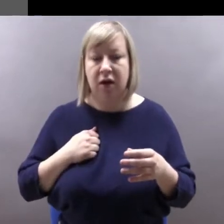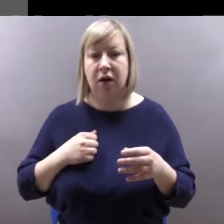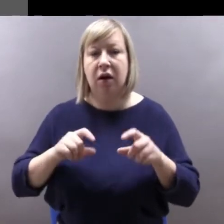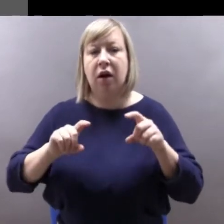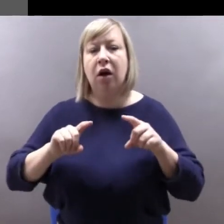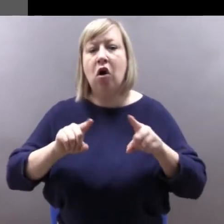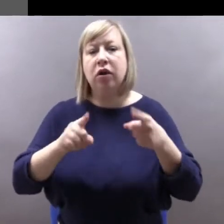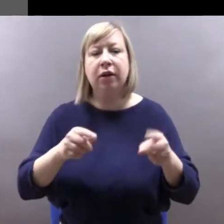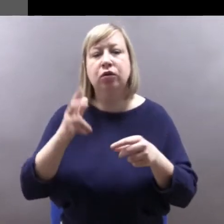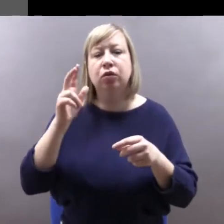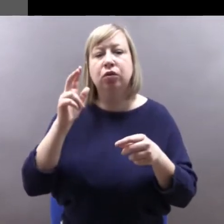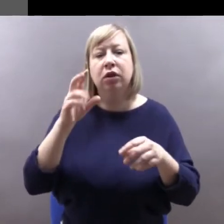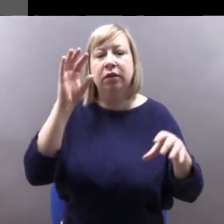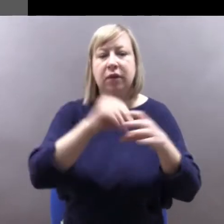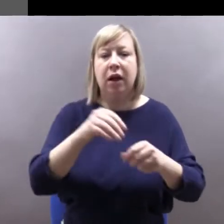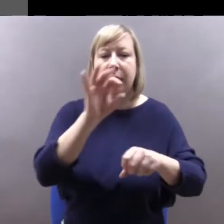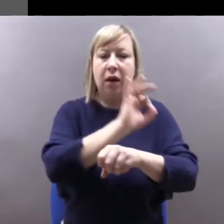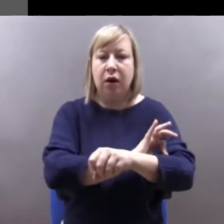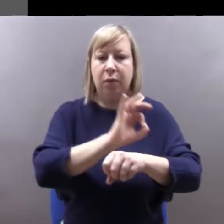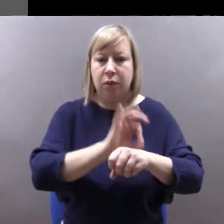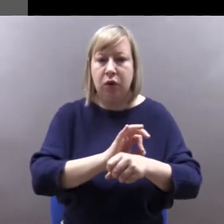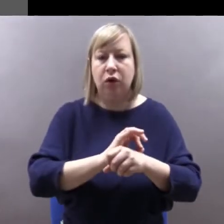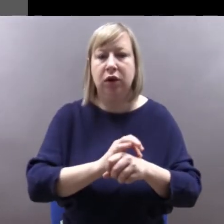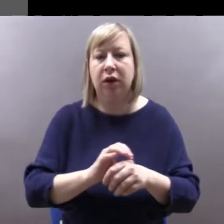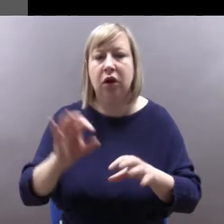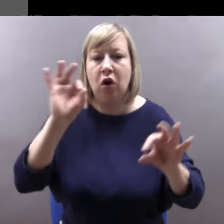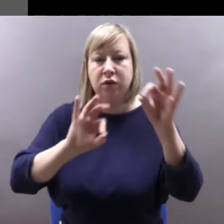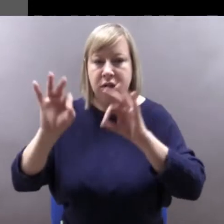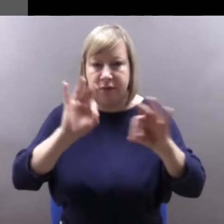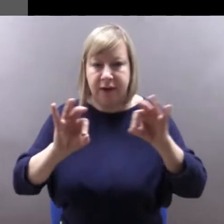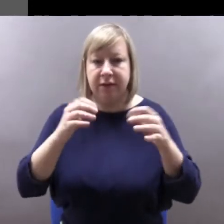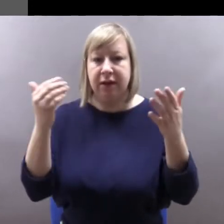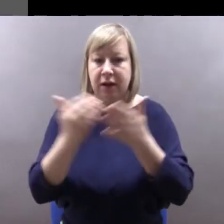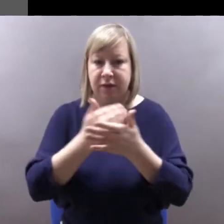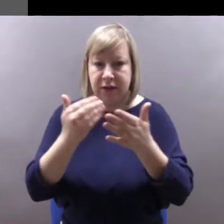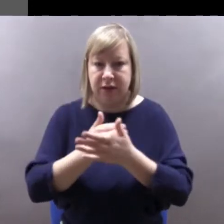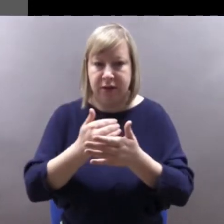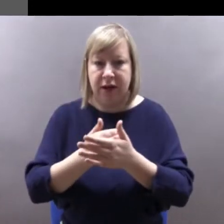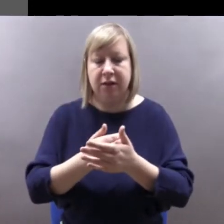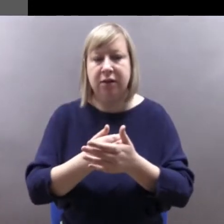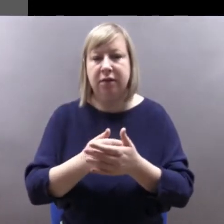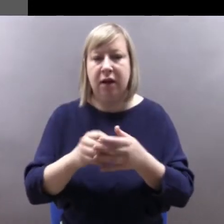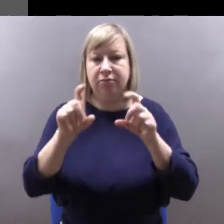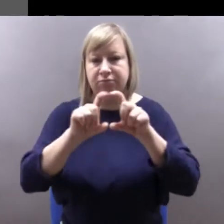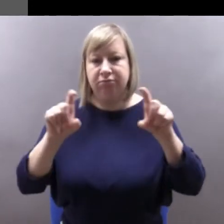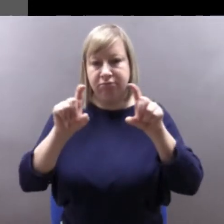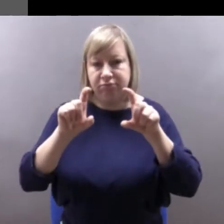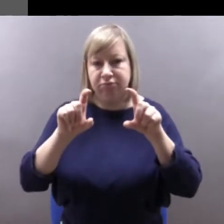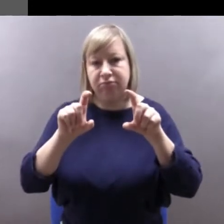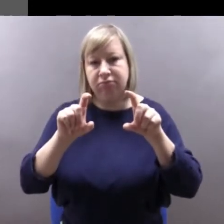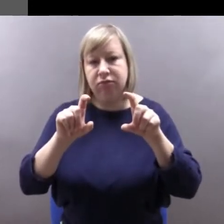wyobraźcie sobie Państwo, że robicie sobie remont w swoim mieszkaniu, no to teraz pomnóżmy to razy